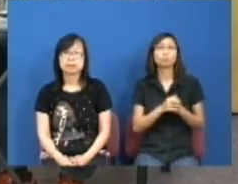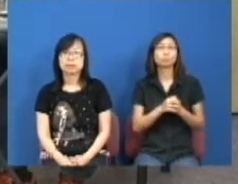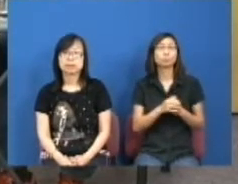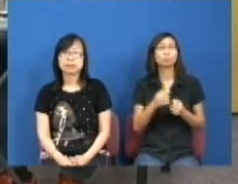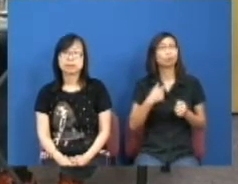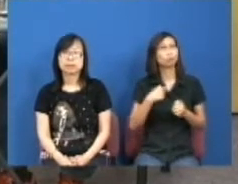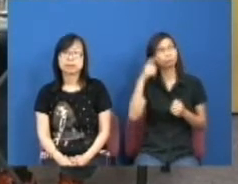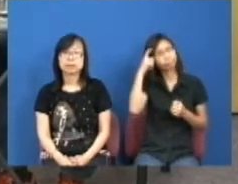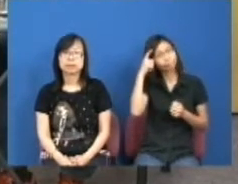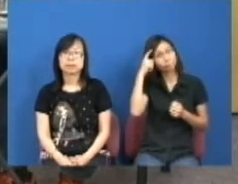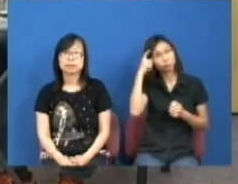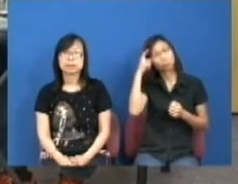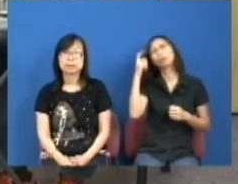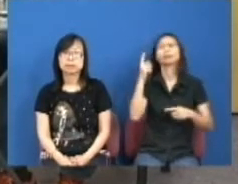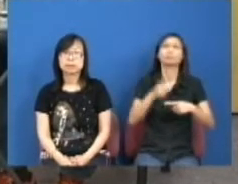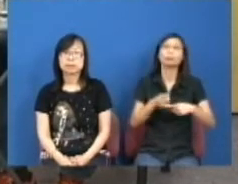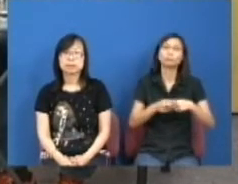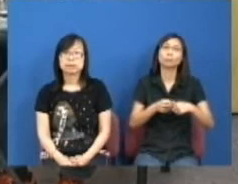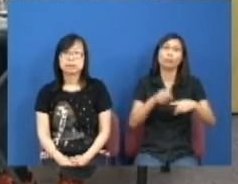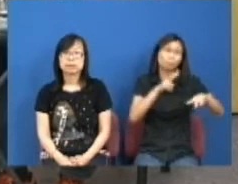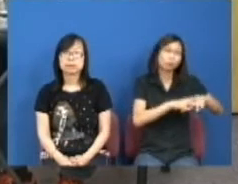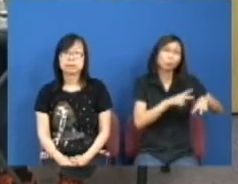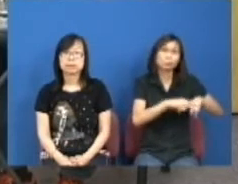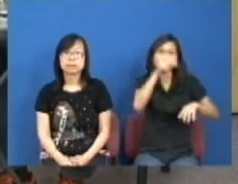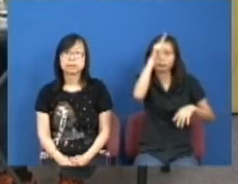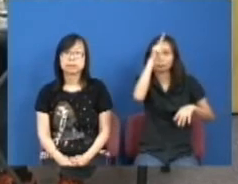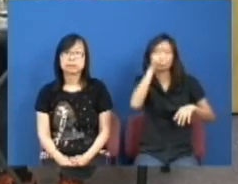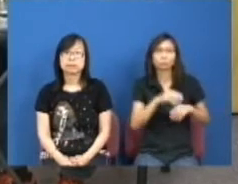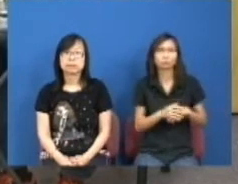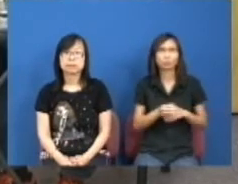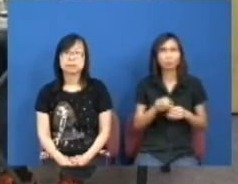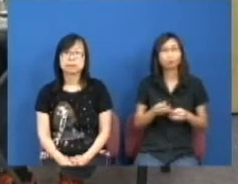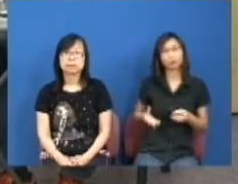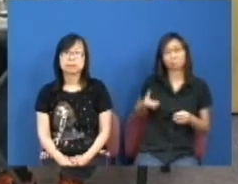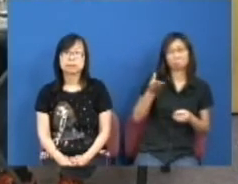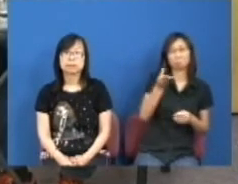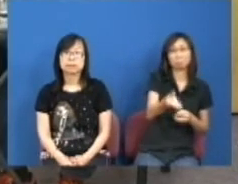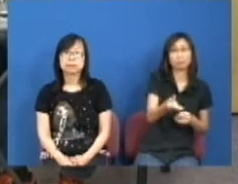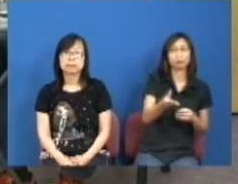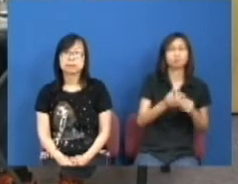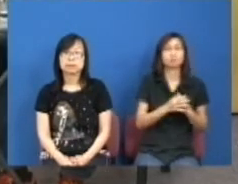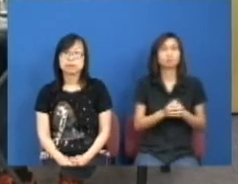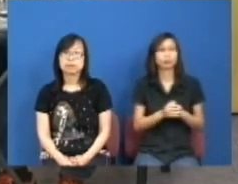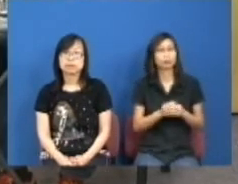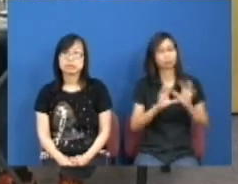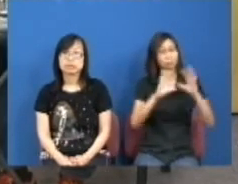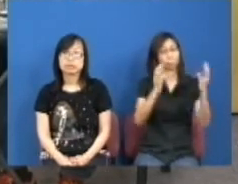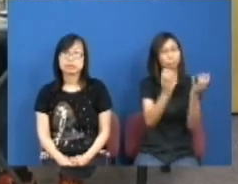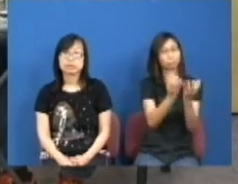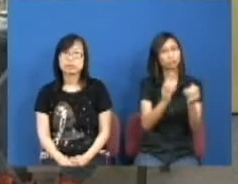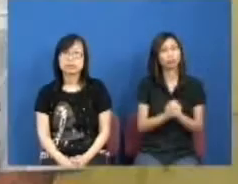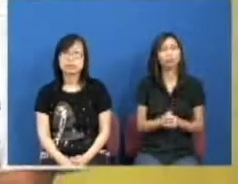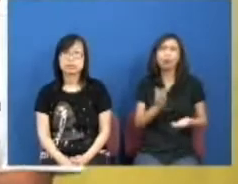實即是可能將政府透過某一些渠道資助某一些團體，用某一些形式，還有因為其實在香